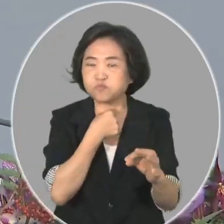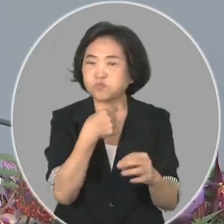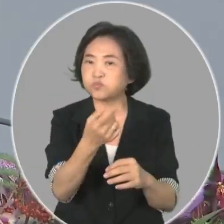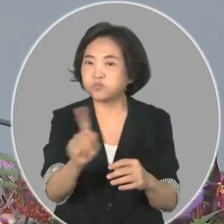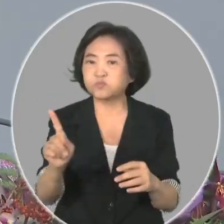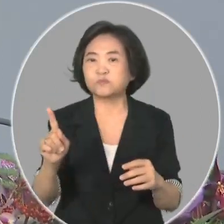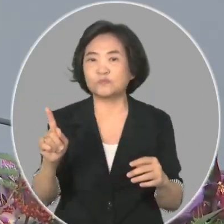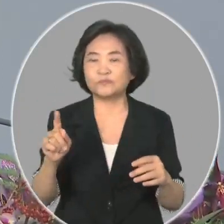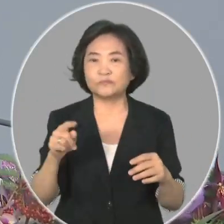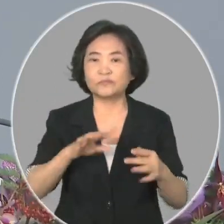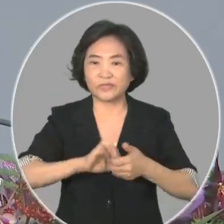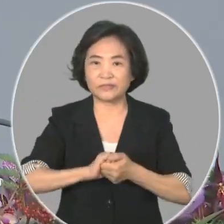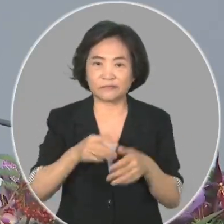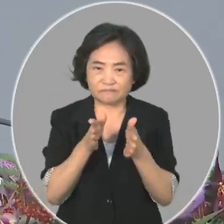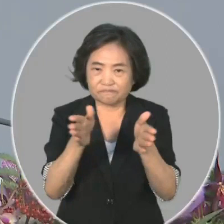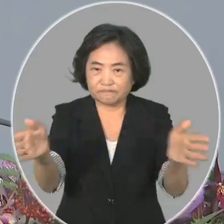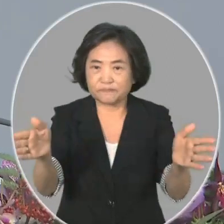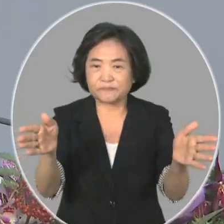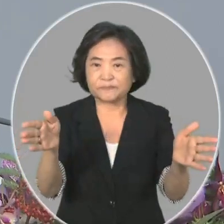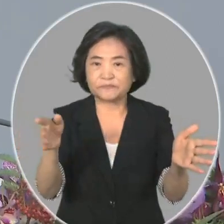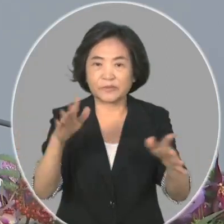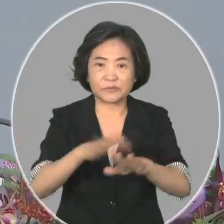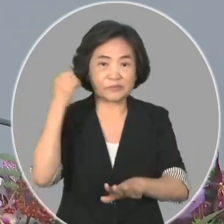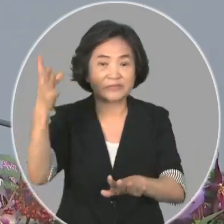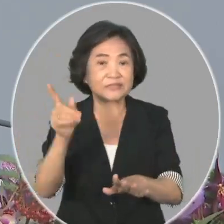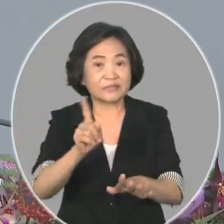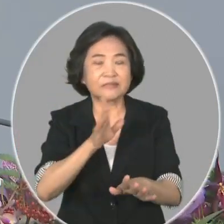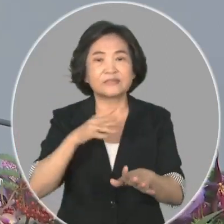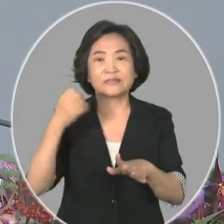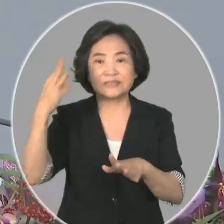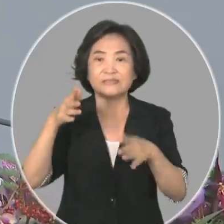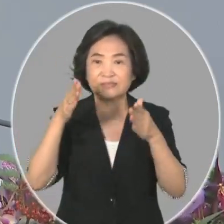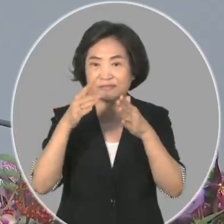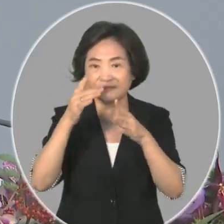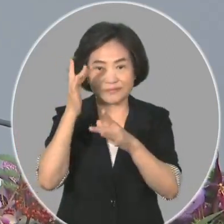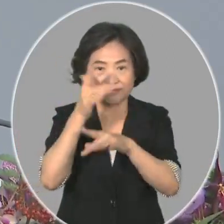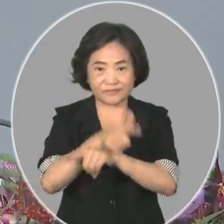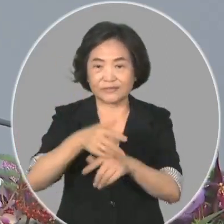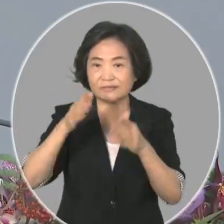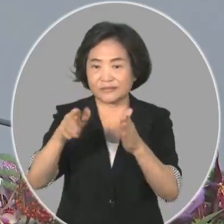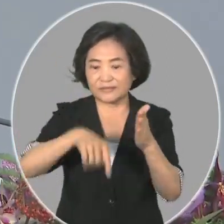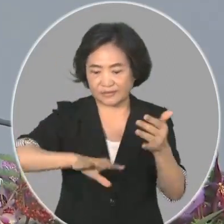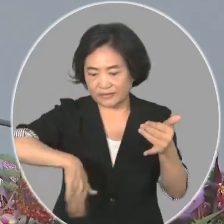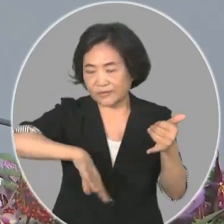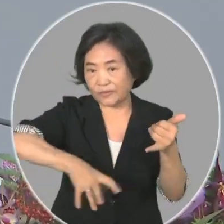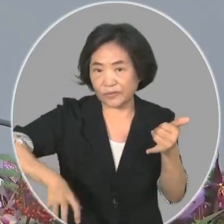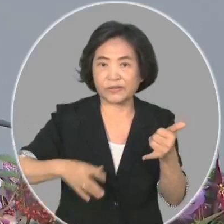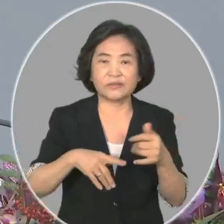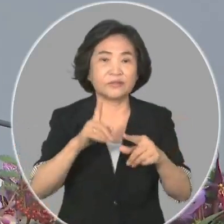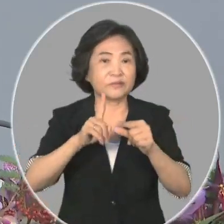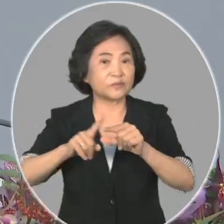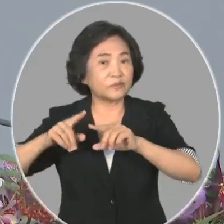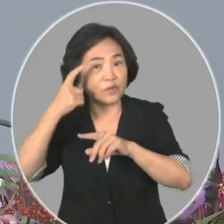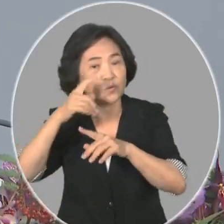们也要全方位的推进跟新南向、印太甚至中东欧等国家的合作交